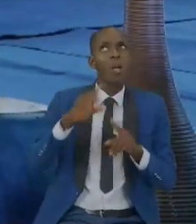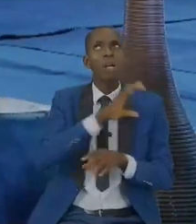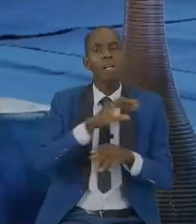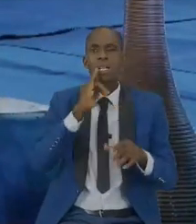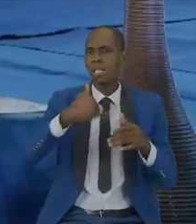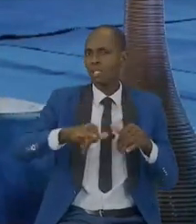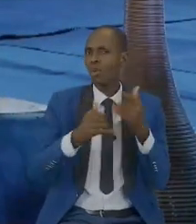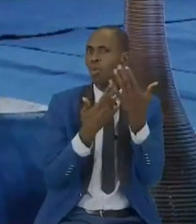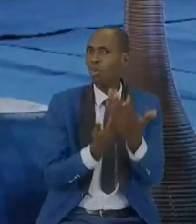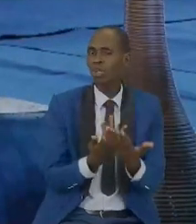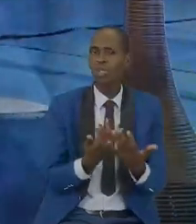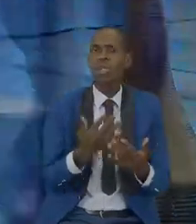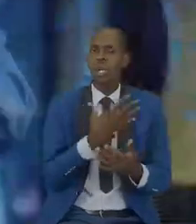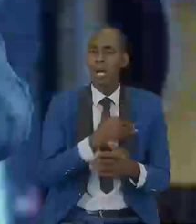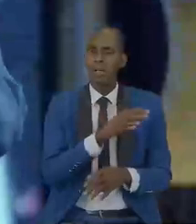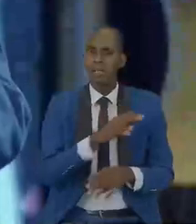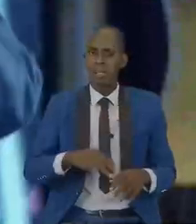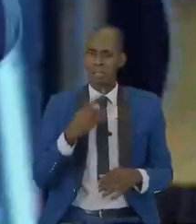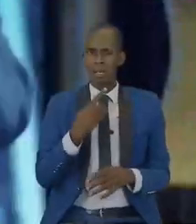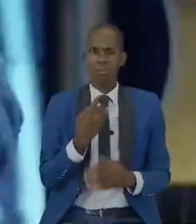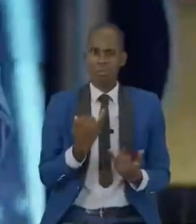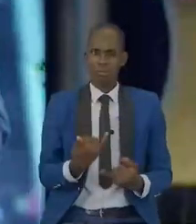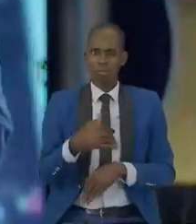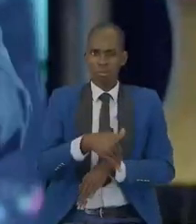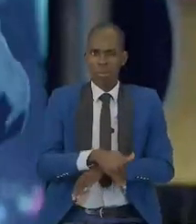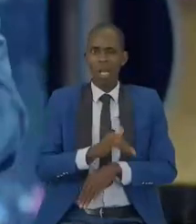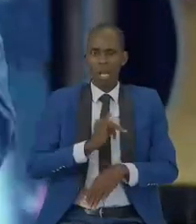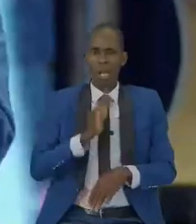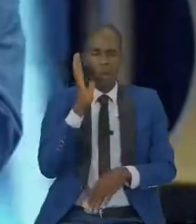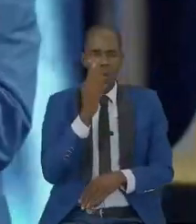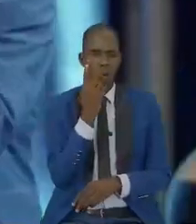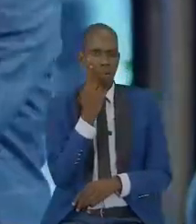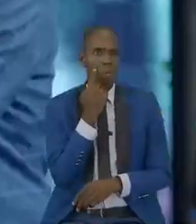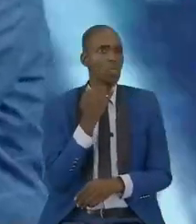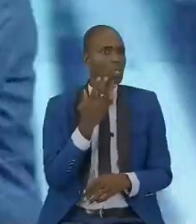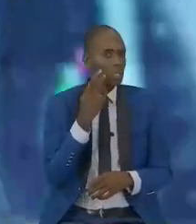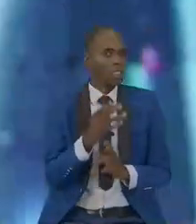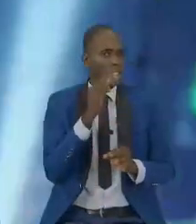cause de toi que je vais attendre ce soir, je vais lui donner une autre opportunité,